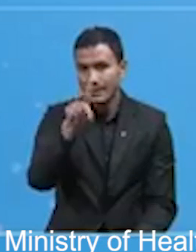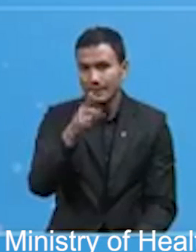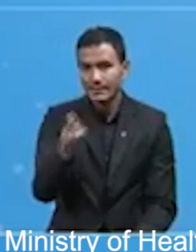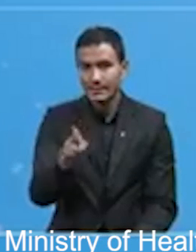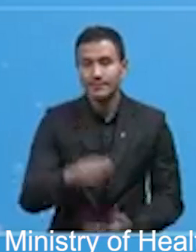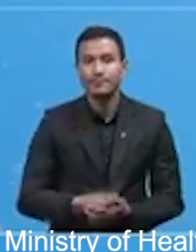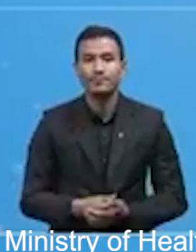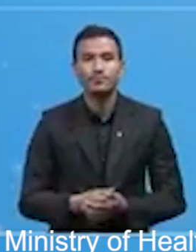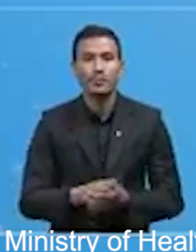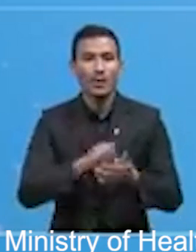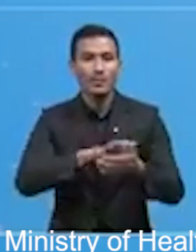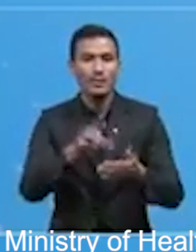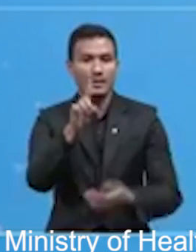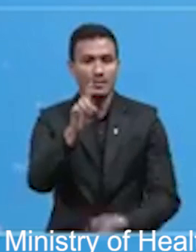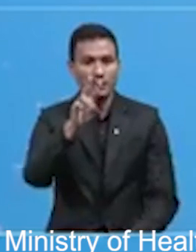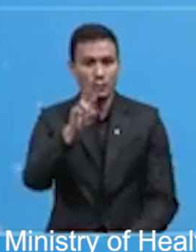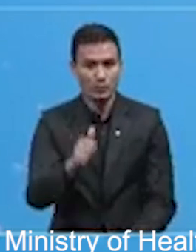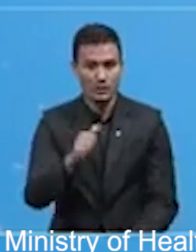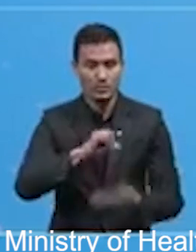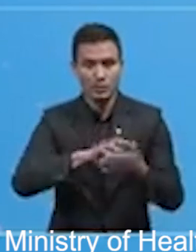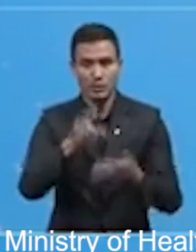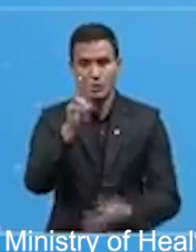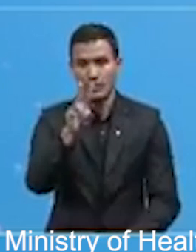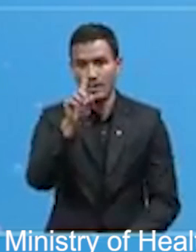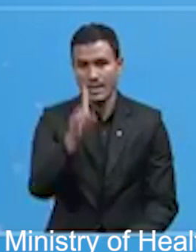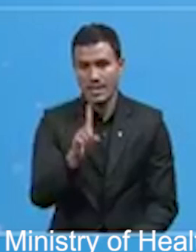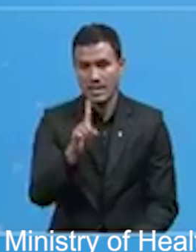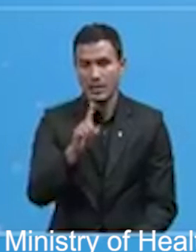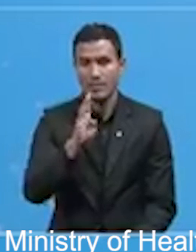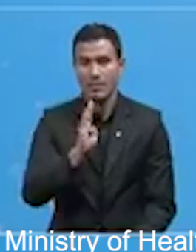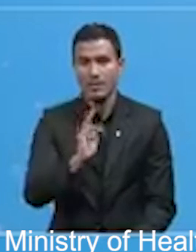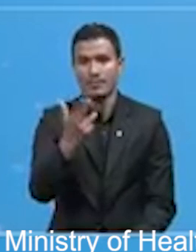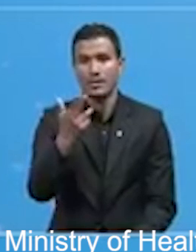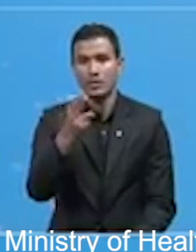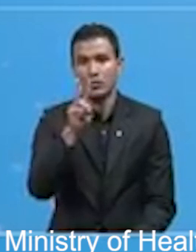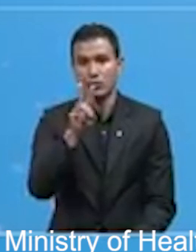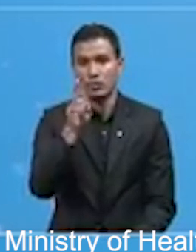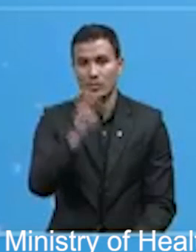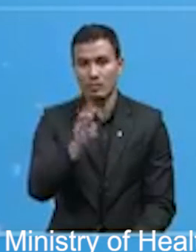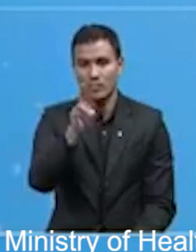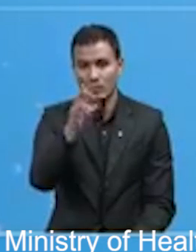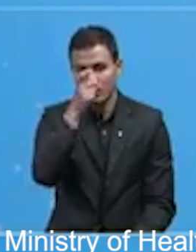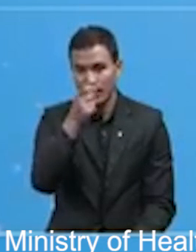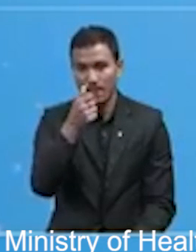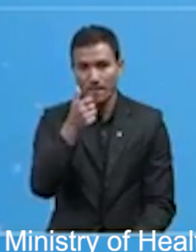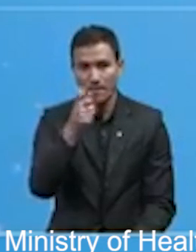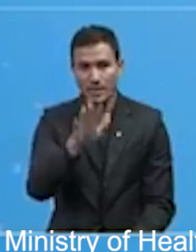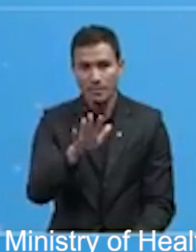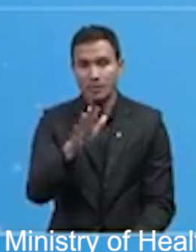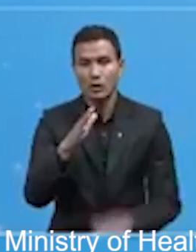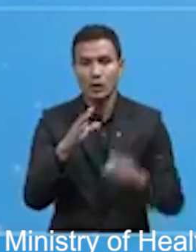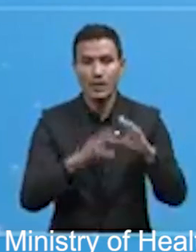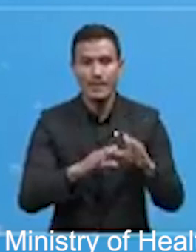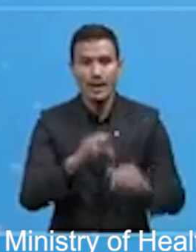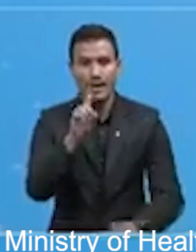3,521 जना हुनुहुन्छ। प्रदेश 1 मा 26, प्रदेश 2 मा 1, बागमती प्रदेशमा 2,695,